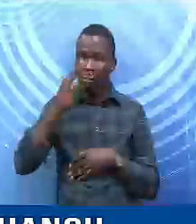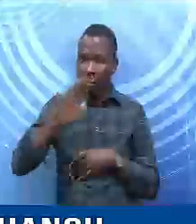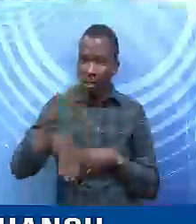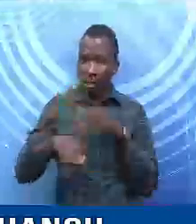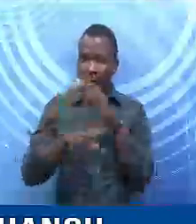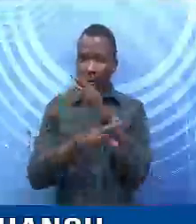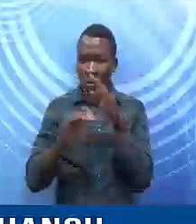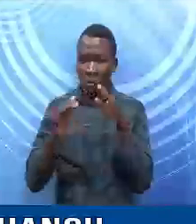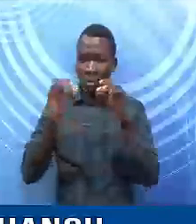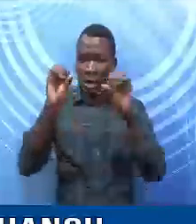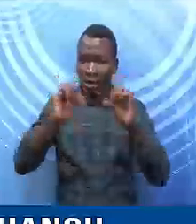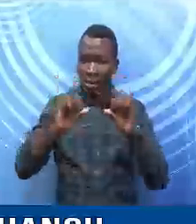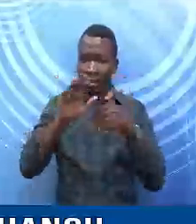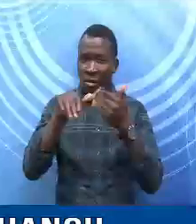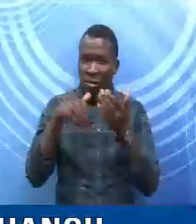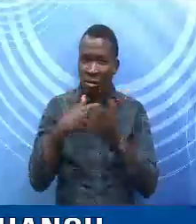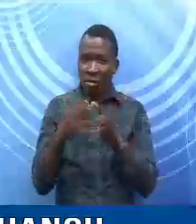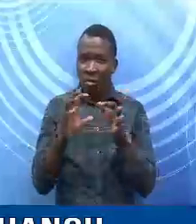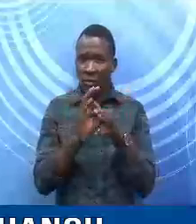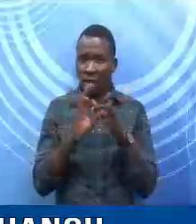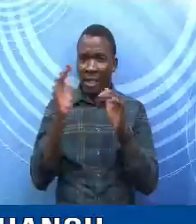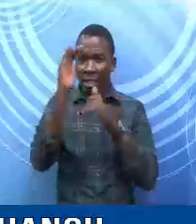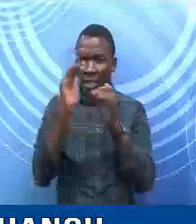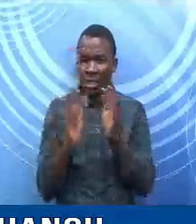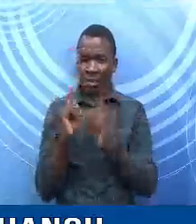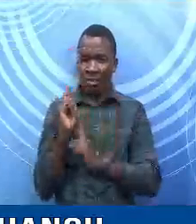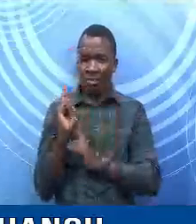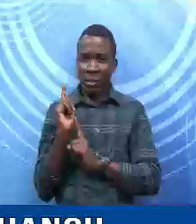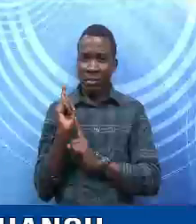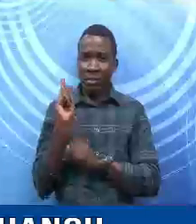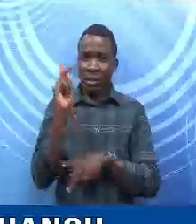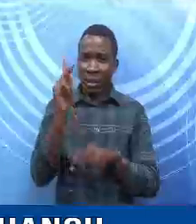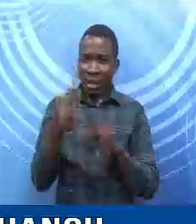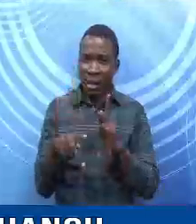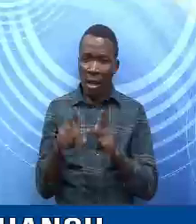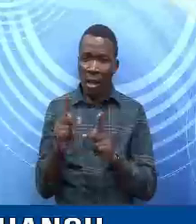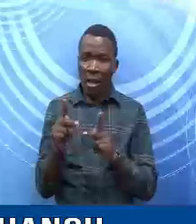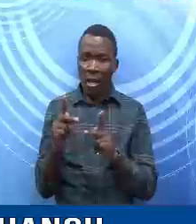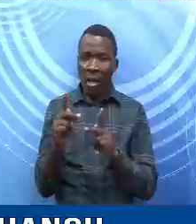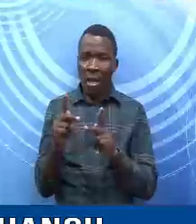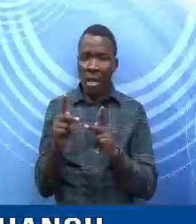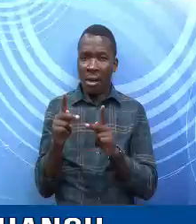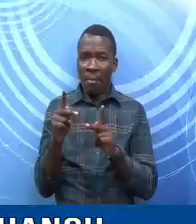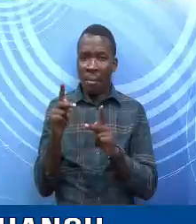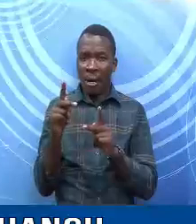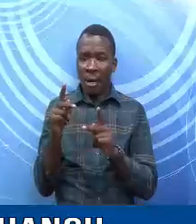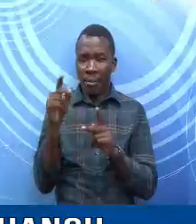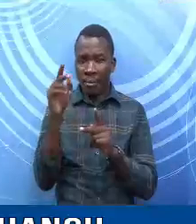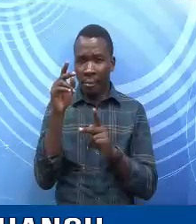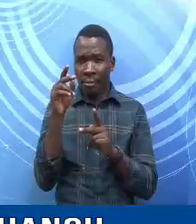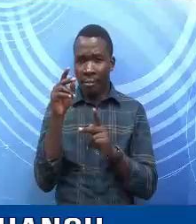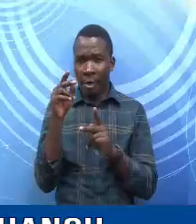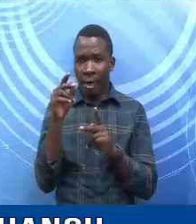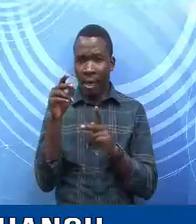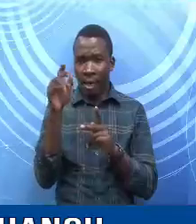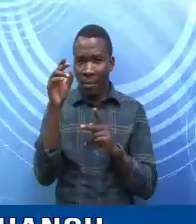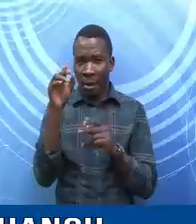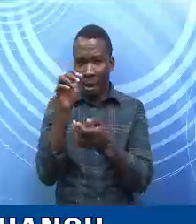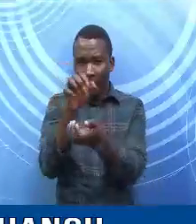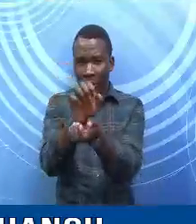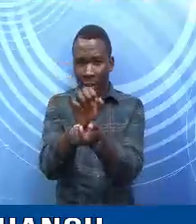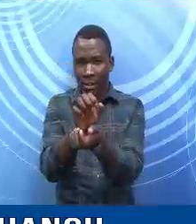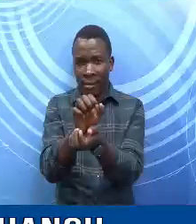urugomo dukorana n'inzego z'umutekano abantu bakaburizamo ibyo ngibyo ndetse n'abafatiwe mu cyuho bakabihamira.